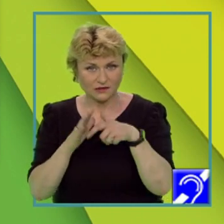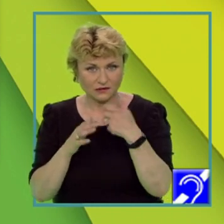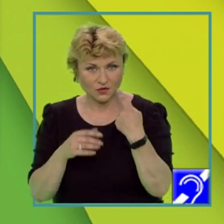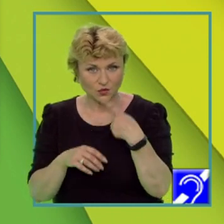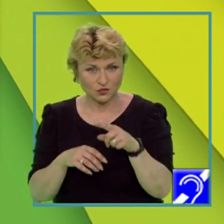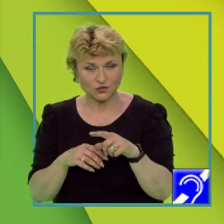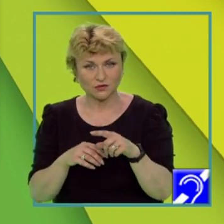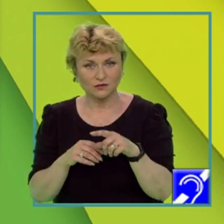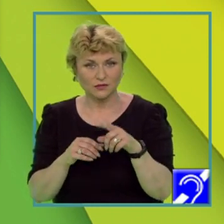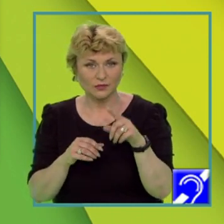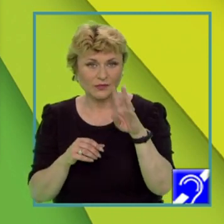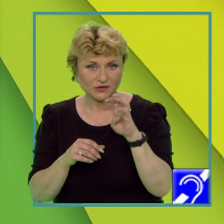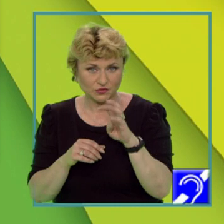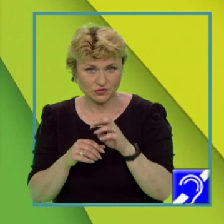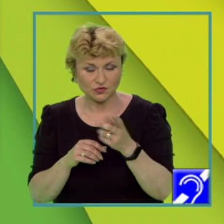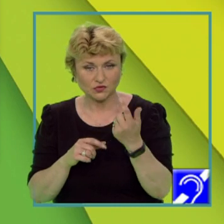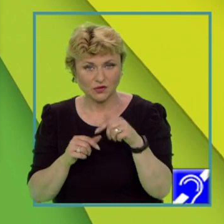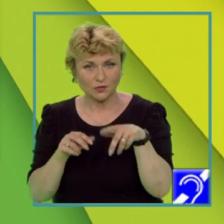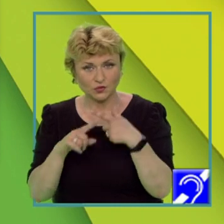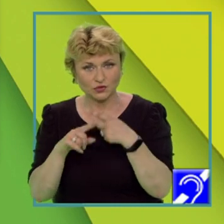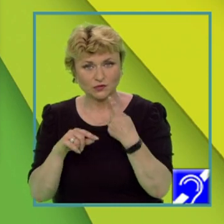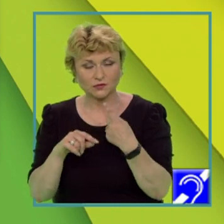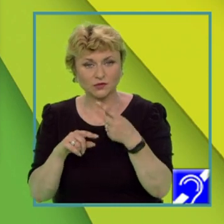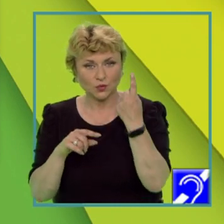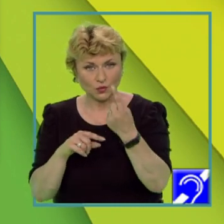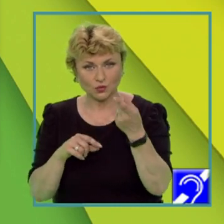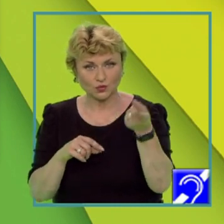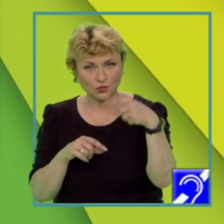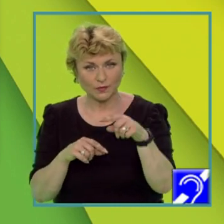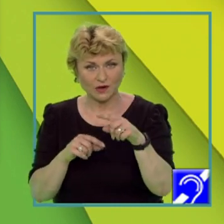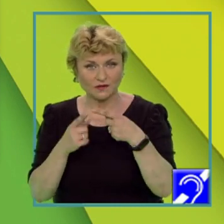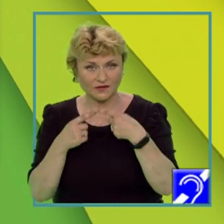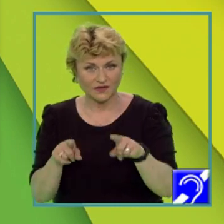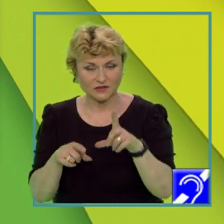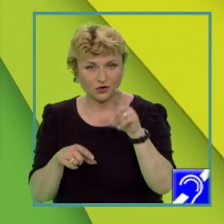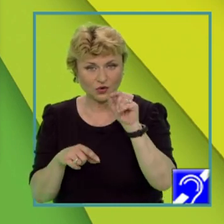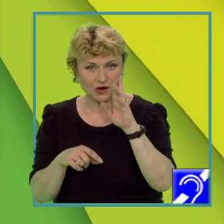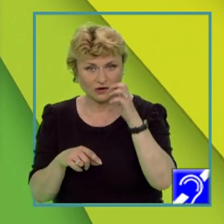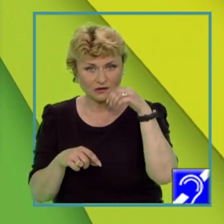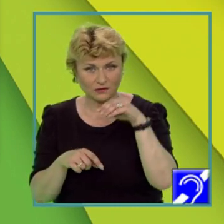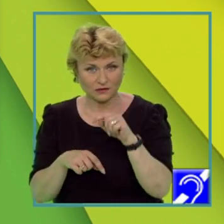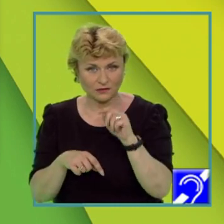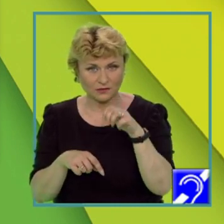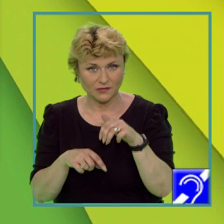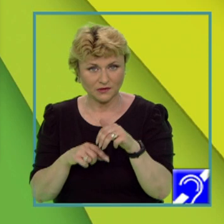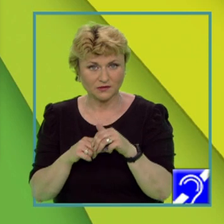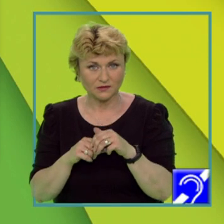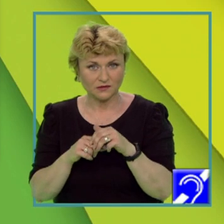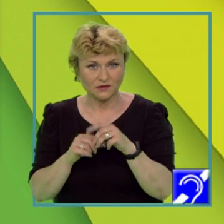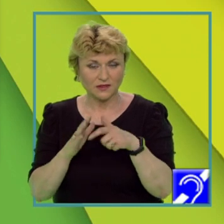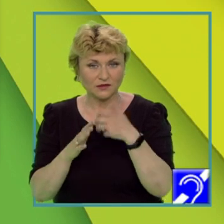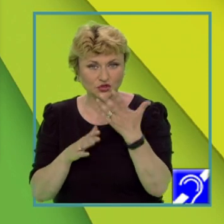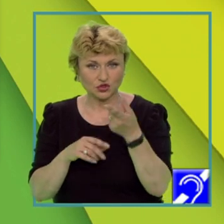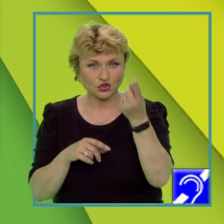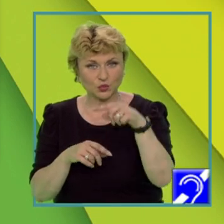40 de înmulțit cu 1 supra diferența logaritmilor logaritmul gâtului locali zecimală din pe